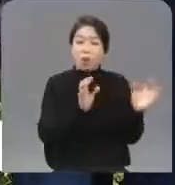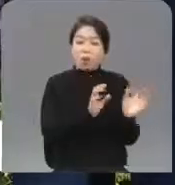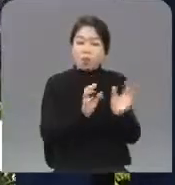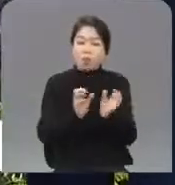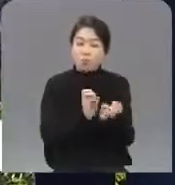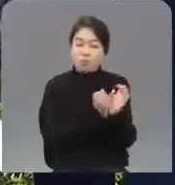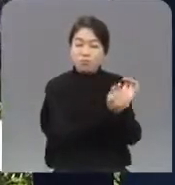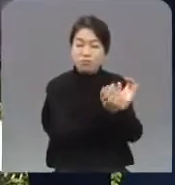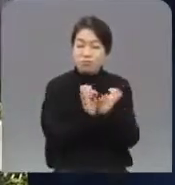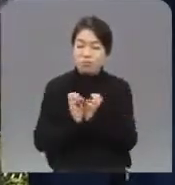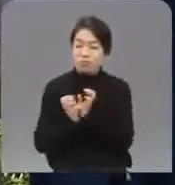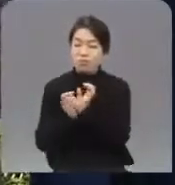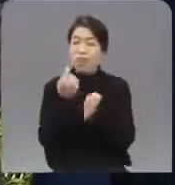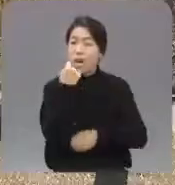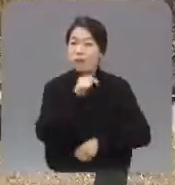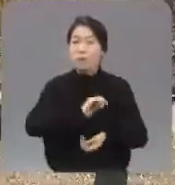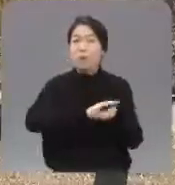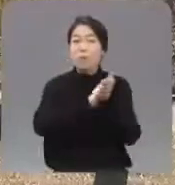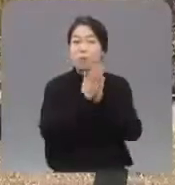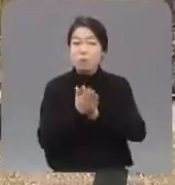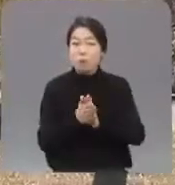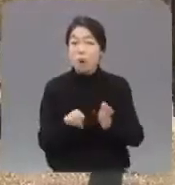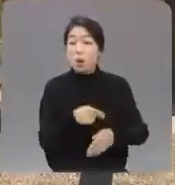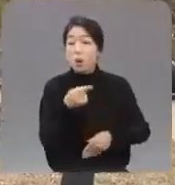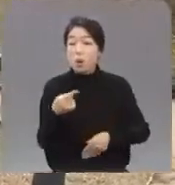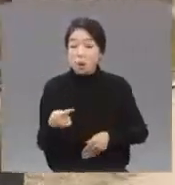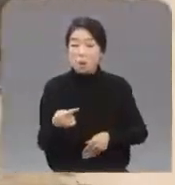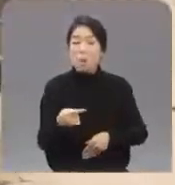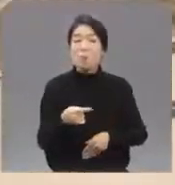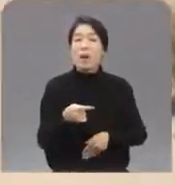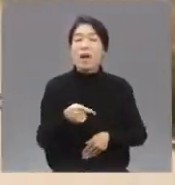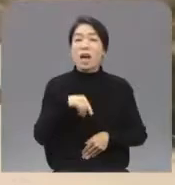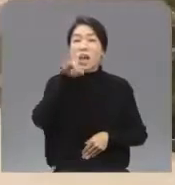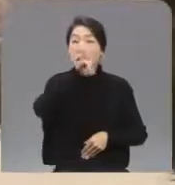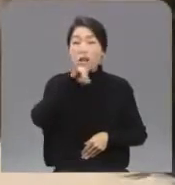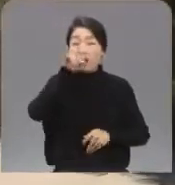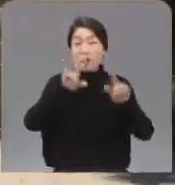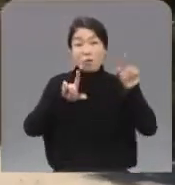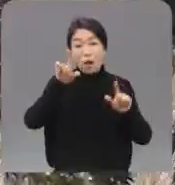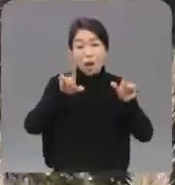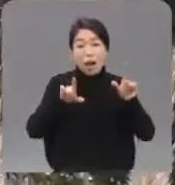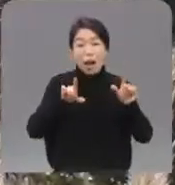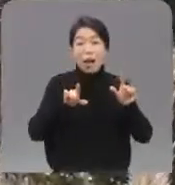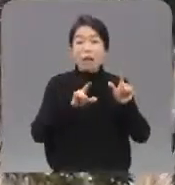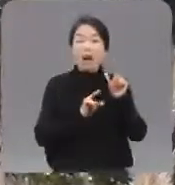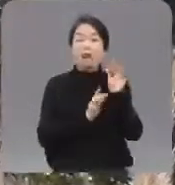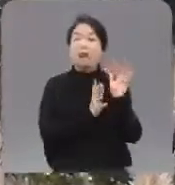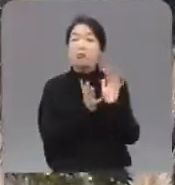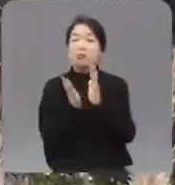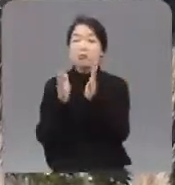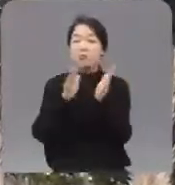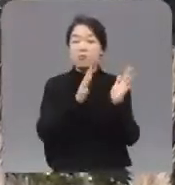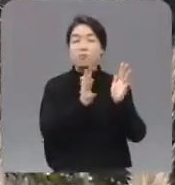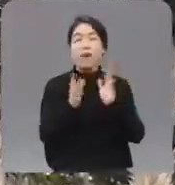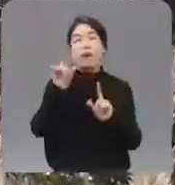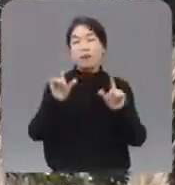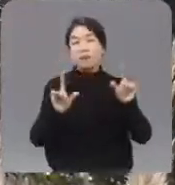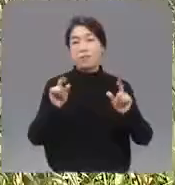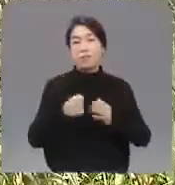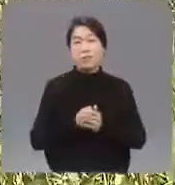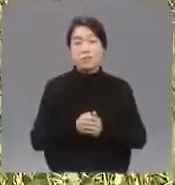오솔길을 노랗게 물들이고 오솔길 옆에는 여우 꼬리를 닮은 팜파스 그라스가 바람에 따라 넘실 때입니다